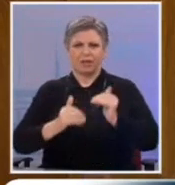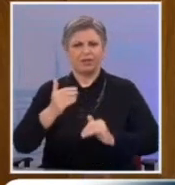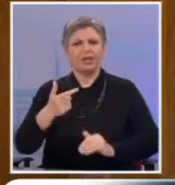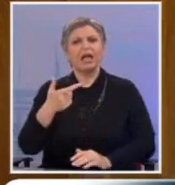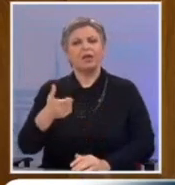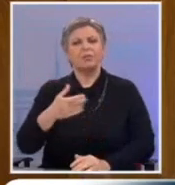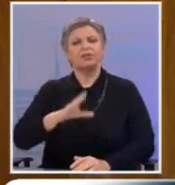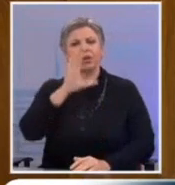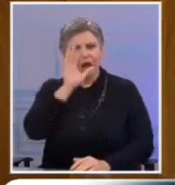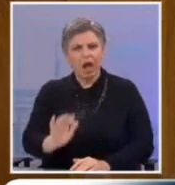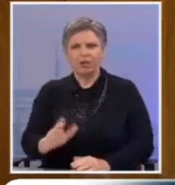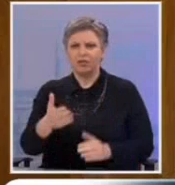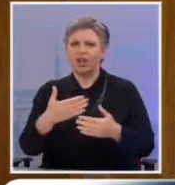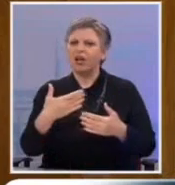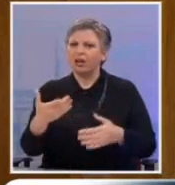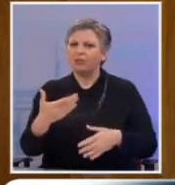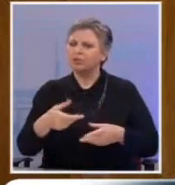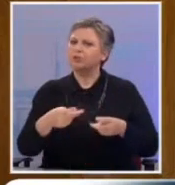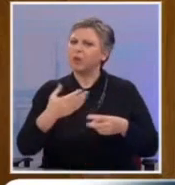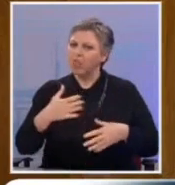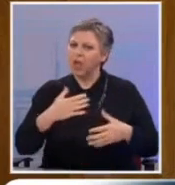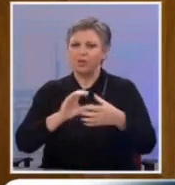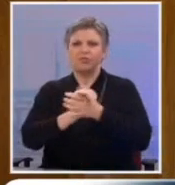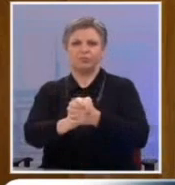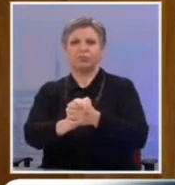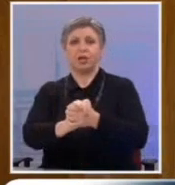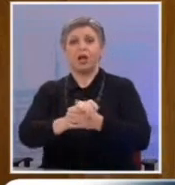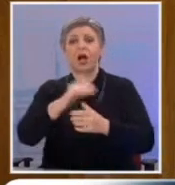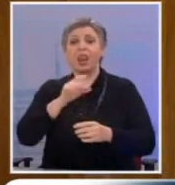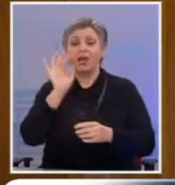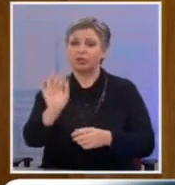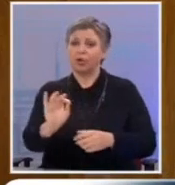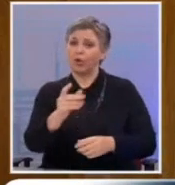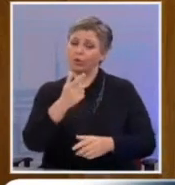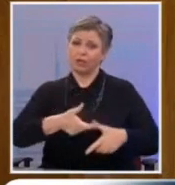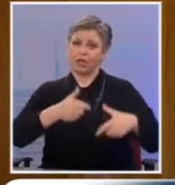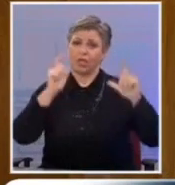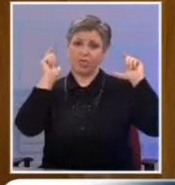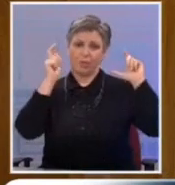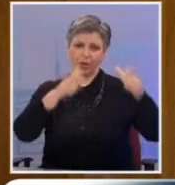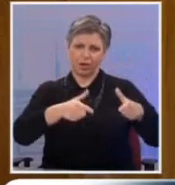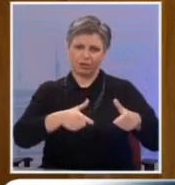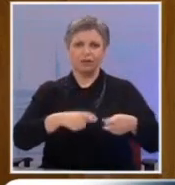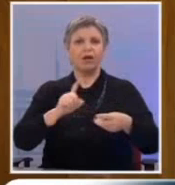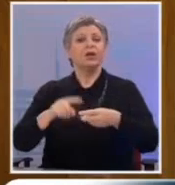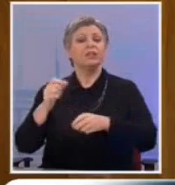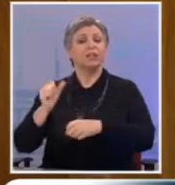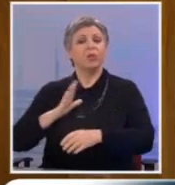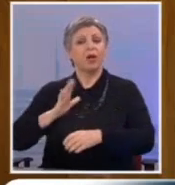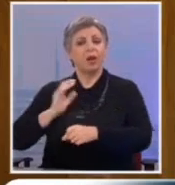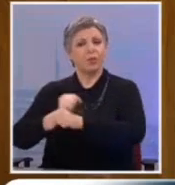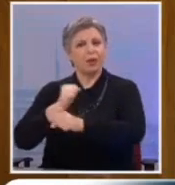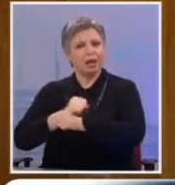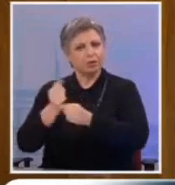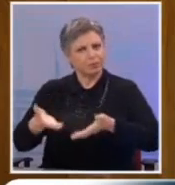σε συνεργασίες και συμπράξεις που θωρακίζουν τη δημοκρατία, αναβαθμίζουν τη θέση των εργαζομένων και συμβάλλουν στο μετασχηματισμό του κράτους